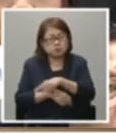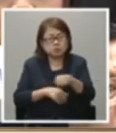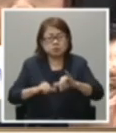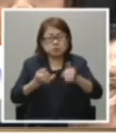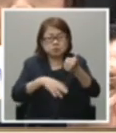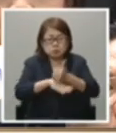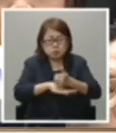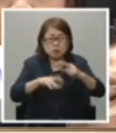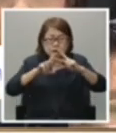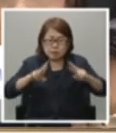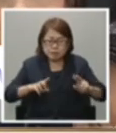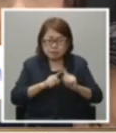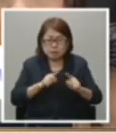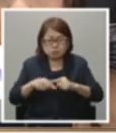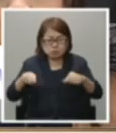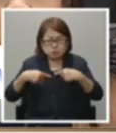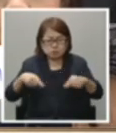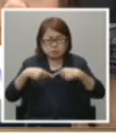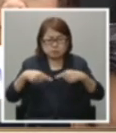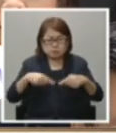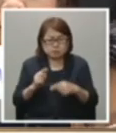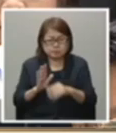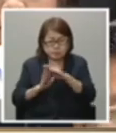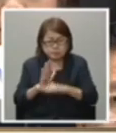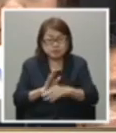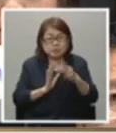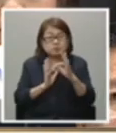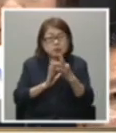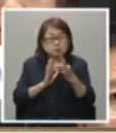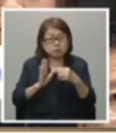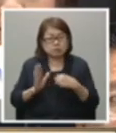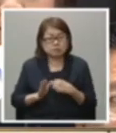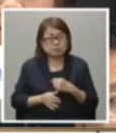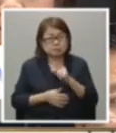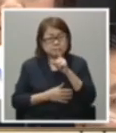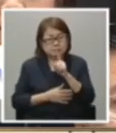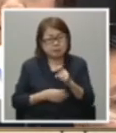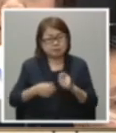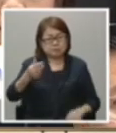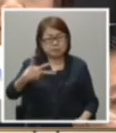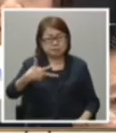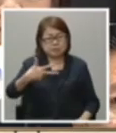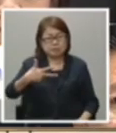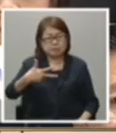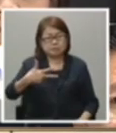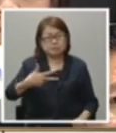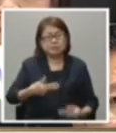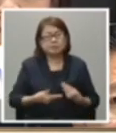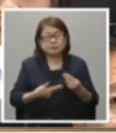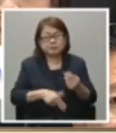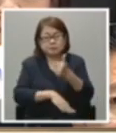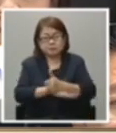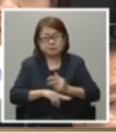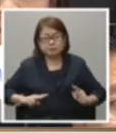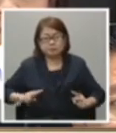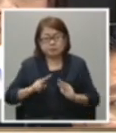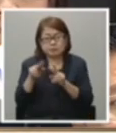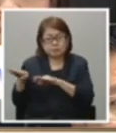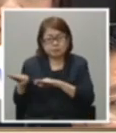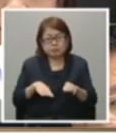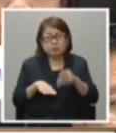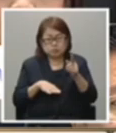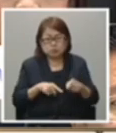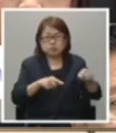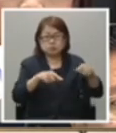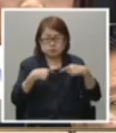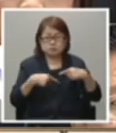การรายย่อยร่วมตอบคำถามกันซึ่งดิฉันมี3คำถามที่อยากจะให้ท่านรัฐมนตรีเตรียมคำถามเตรียมคำตอบมาให้ด้วยน